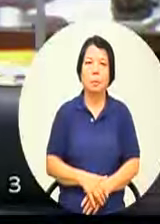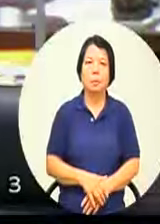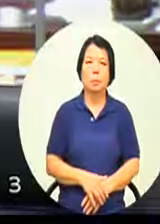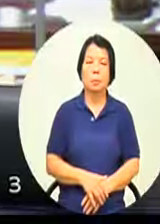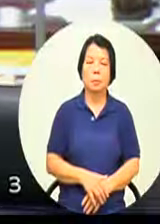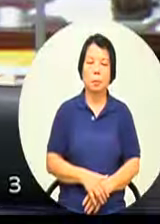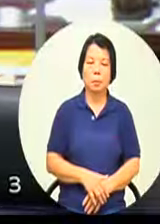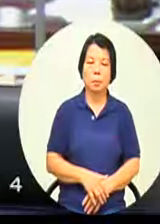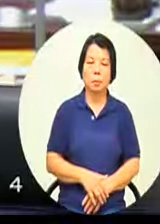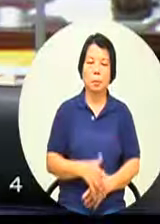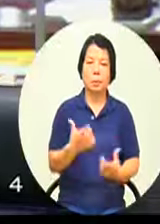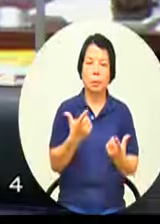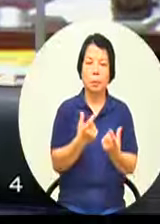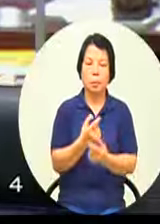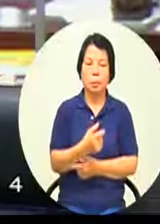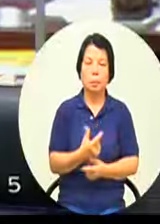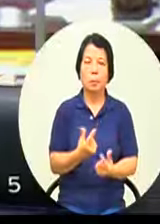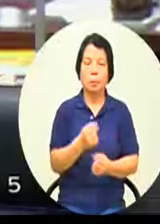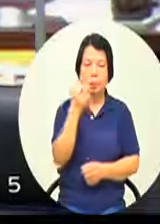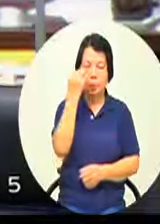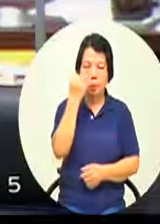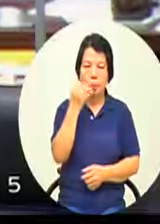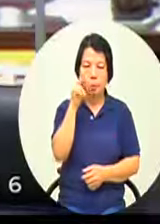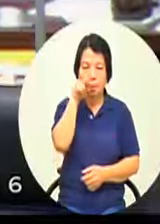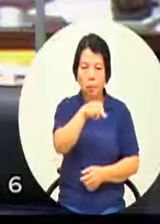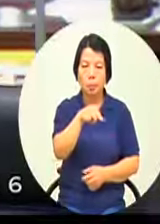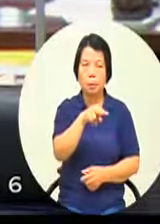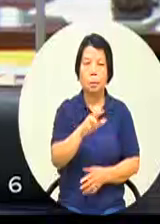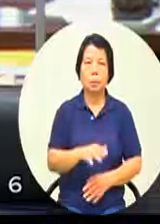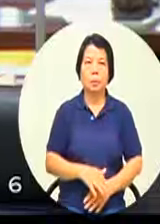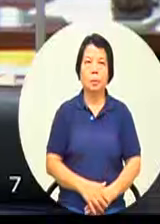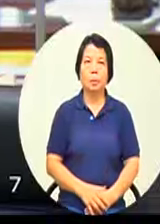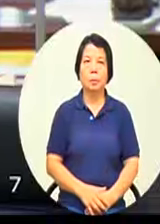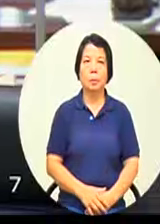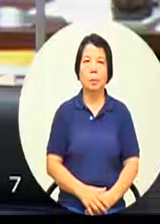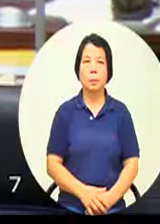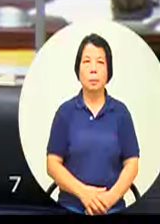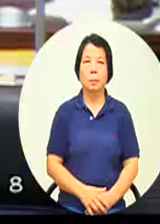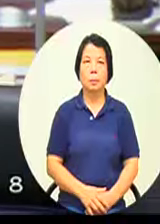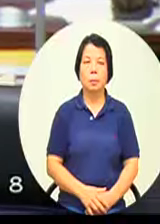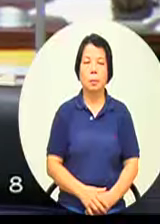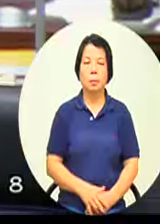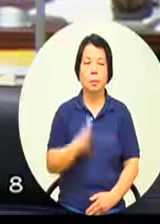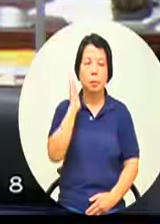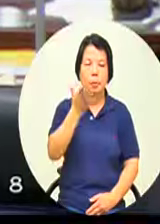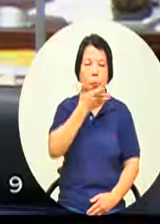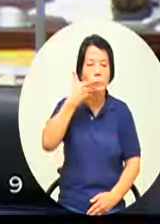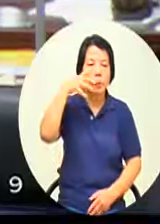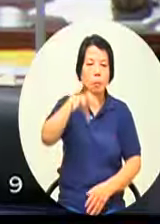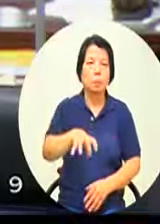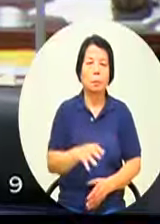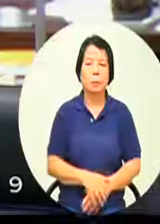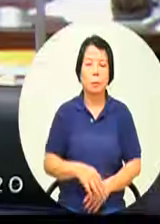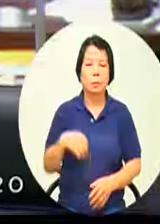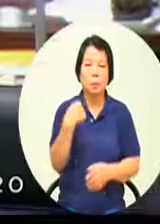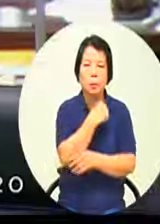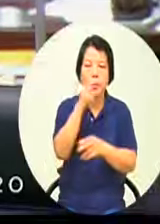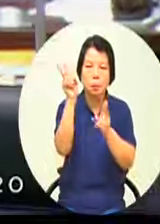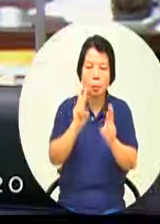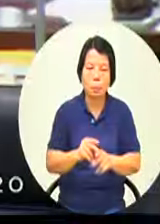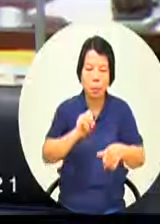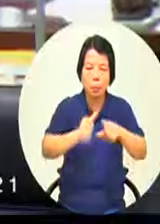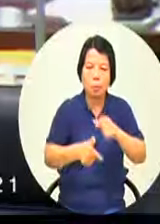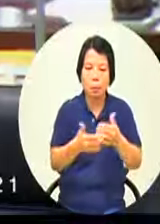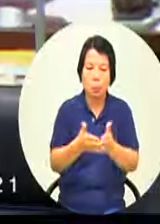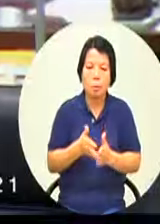也看到当下我们也看到水利局跟台电这边在那边